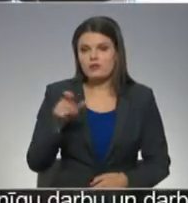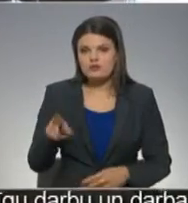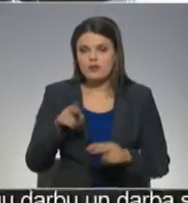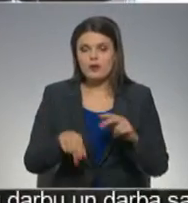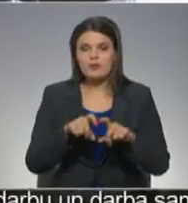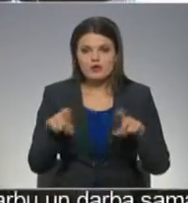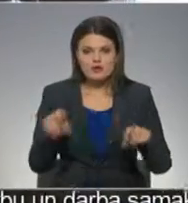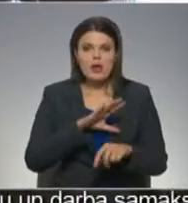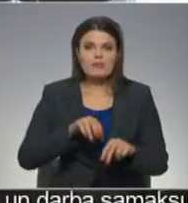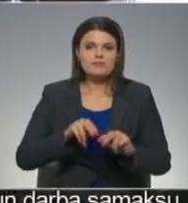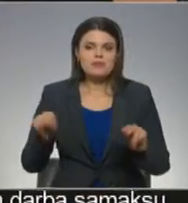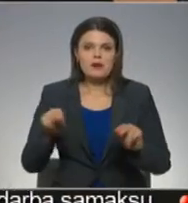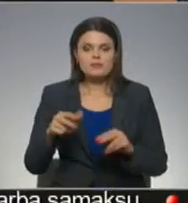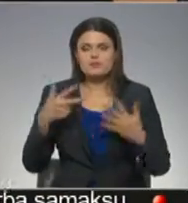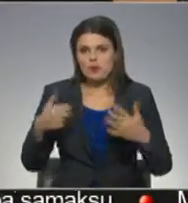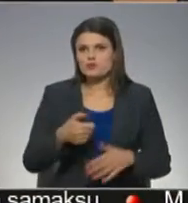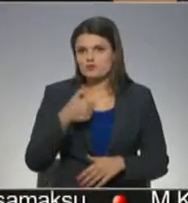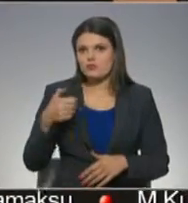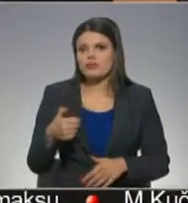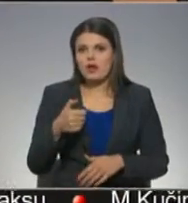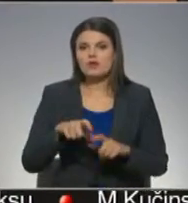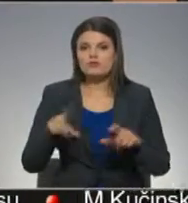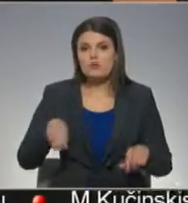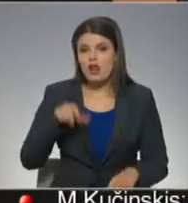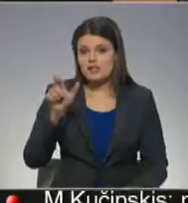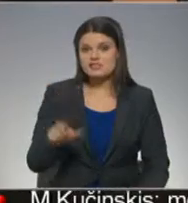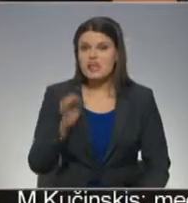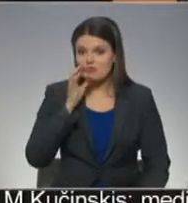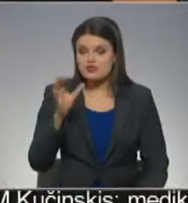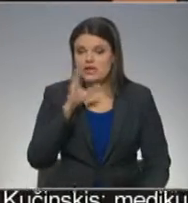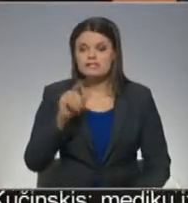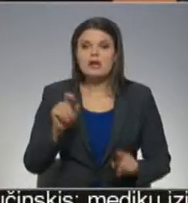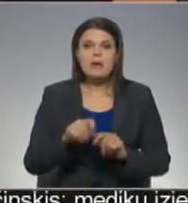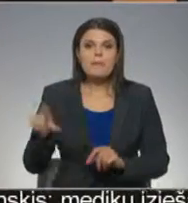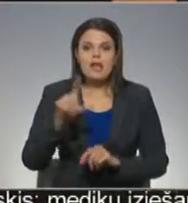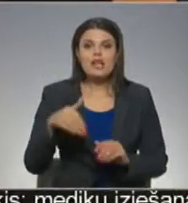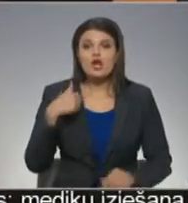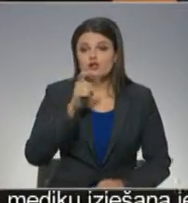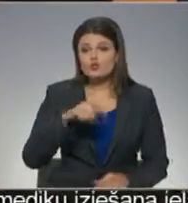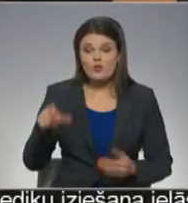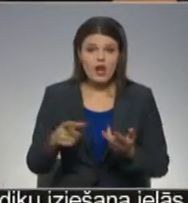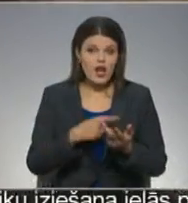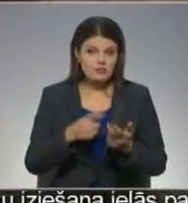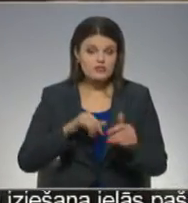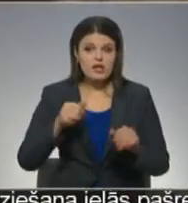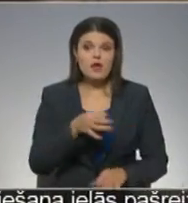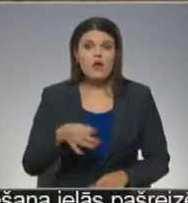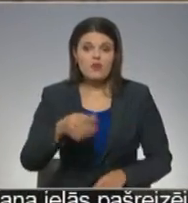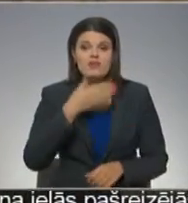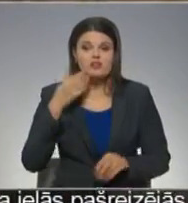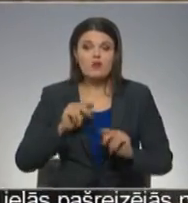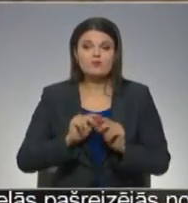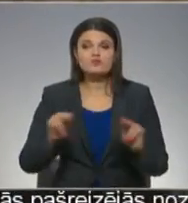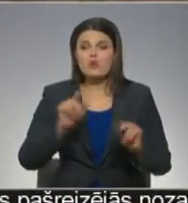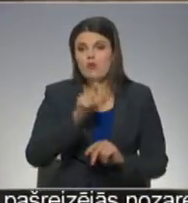pēc tam, jo tas apmācības ir 8 gadi. Skolas direktors atzīst, ka ir iespēja arī palielināt skolēnu skaitu, taču ja novadā nav skolotāja, kurš